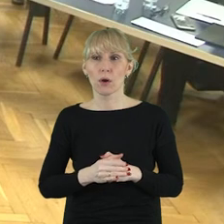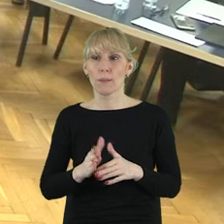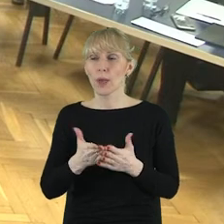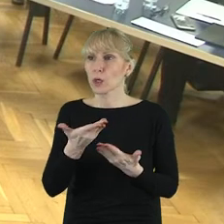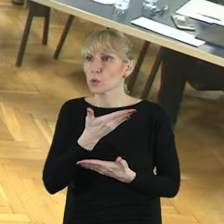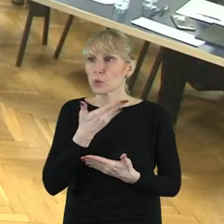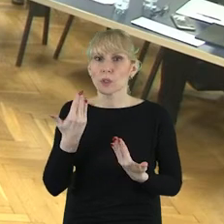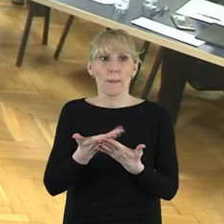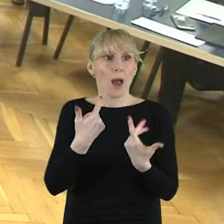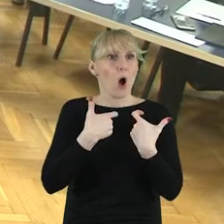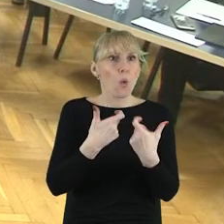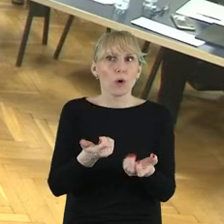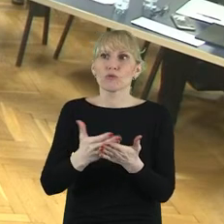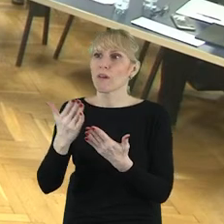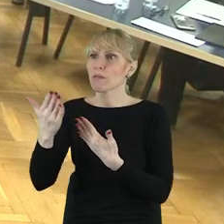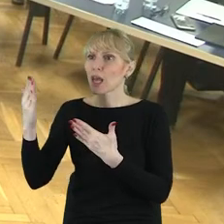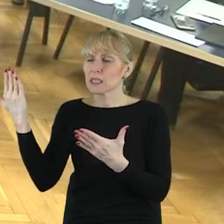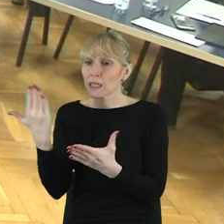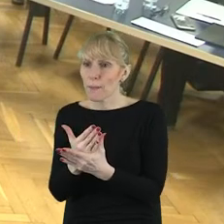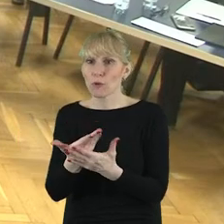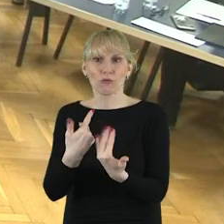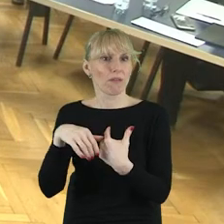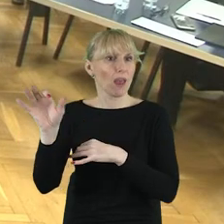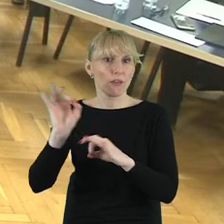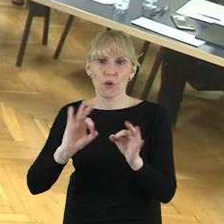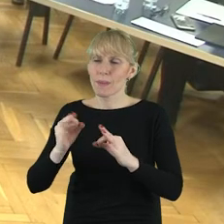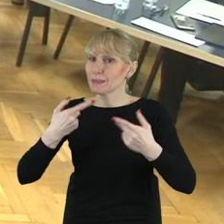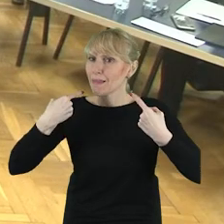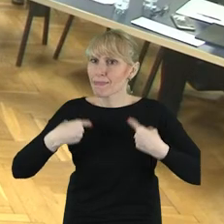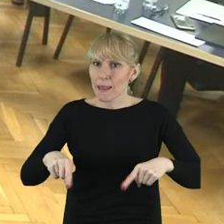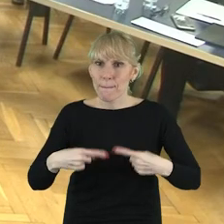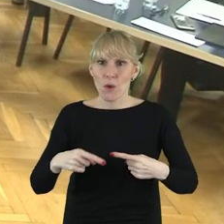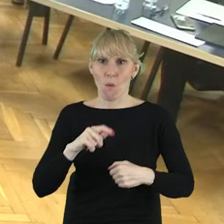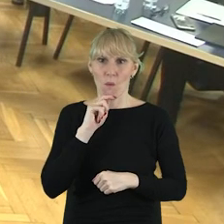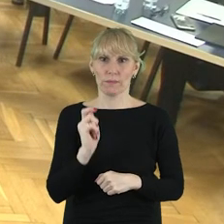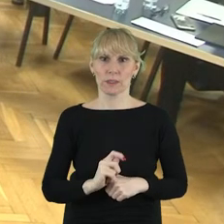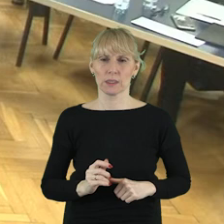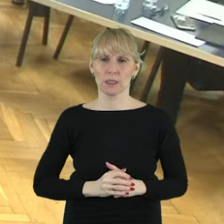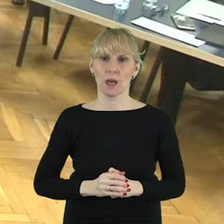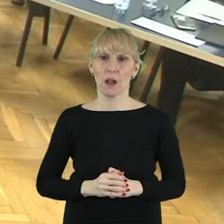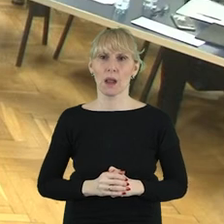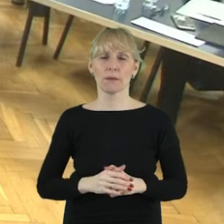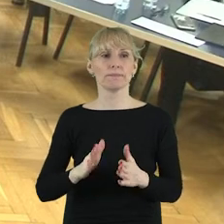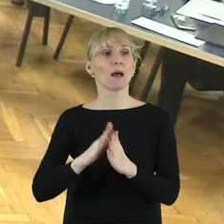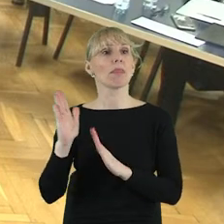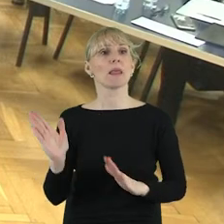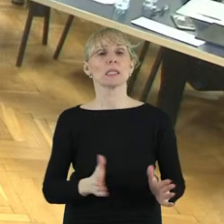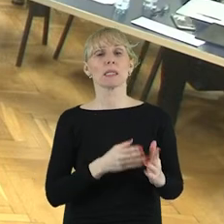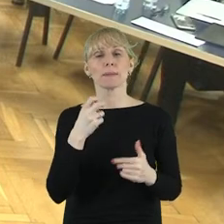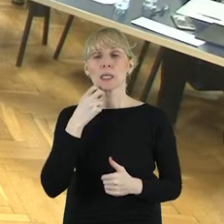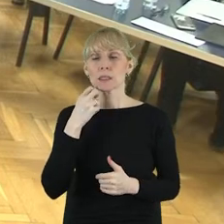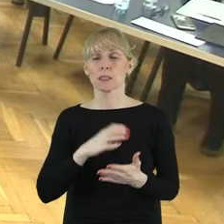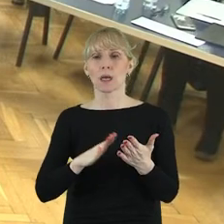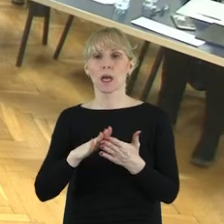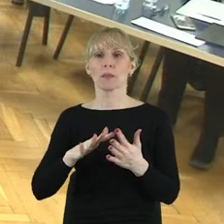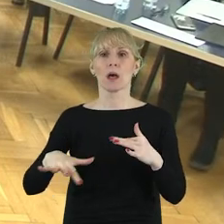się żadne ogłoszenie, żadne zaproszenie, żadne informacje? Kolejna cecha to terytorialność i